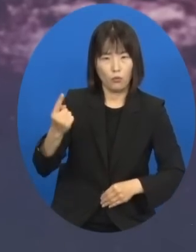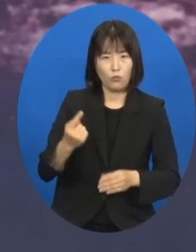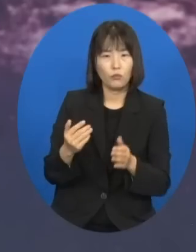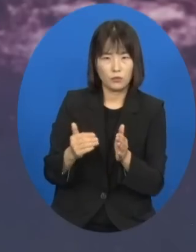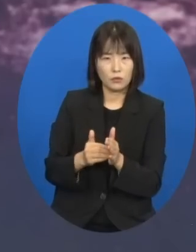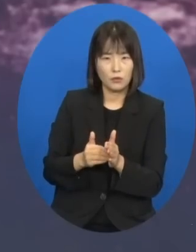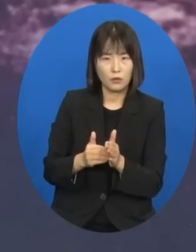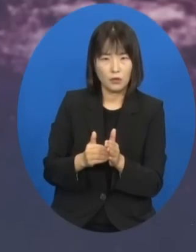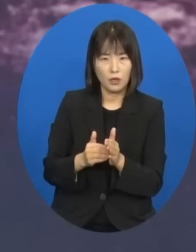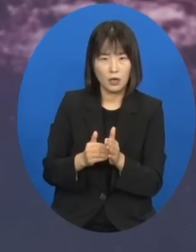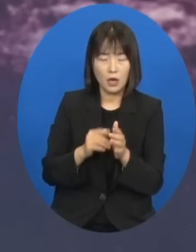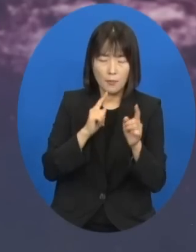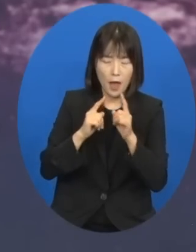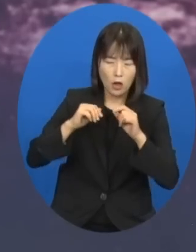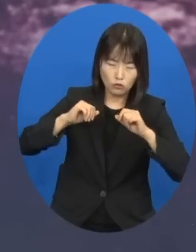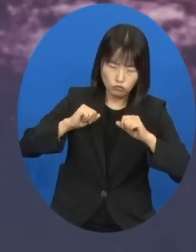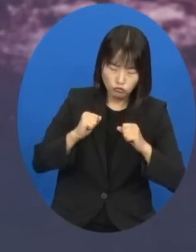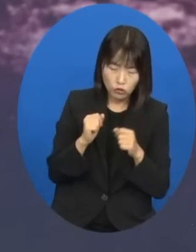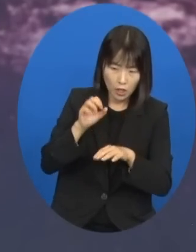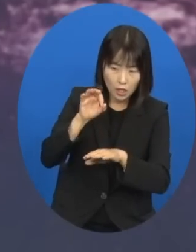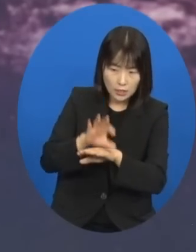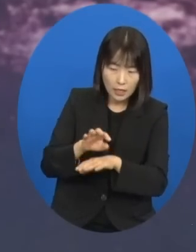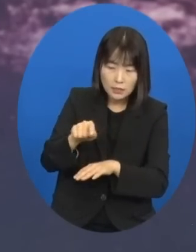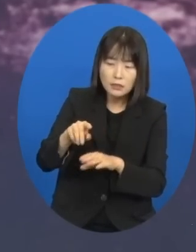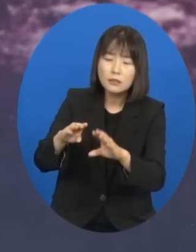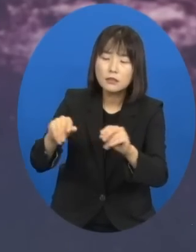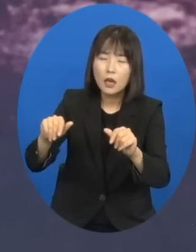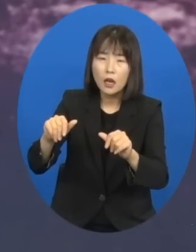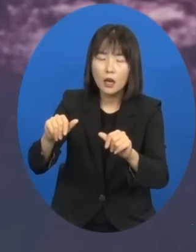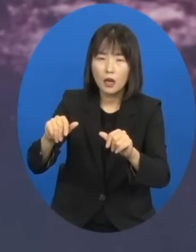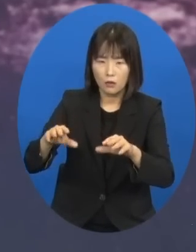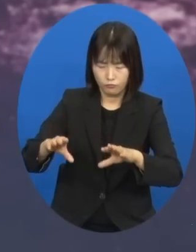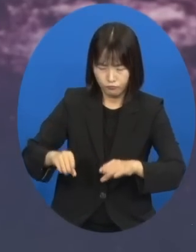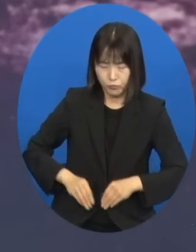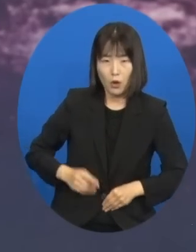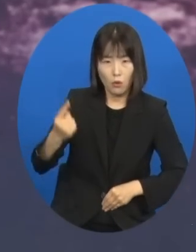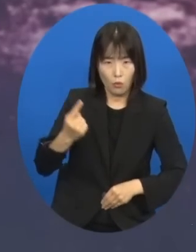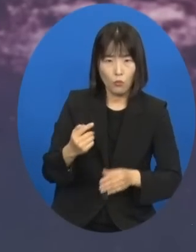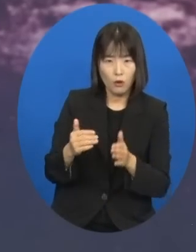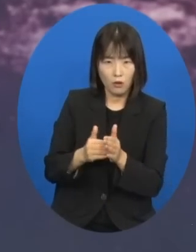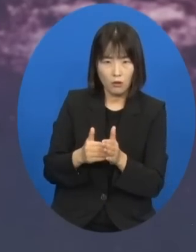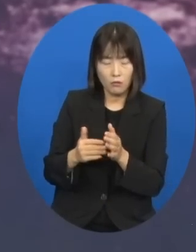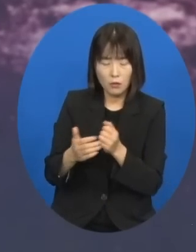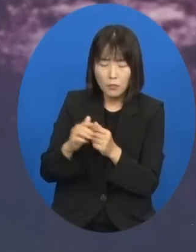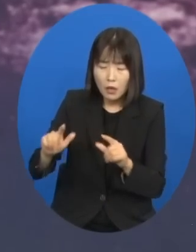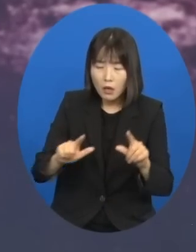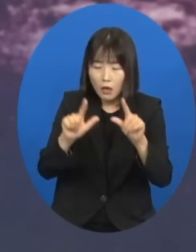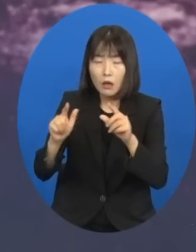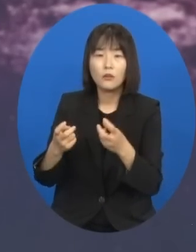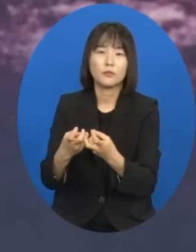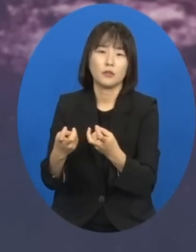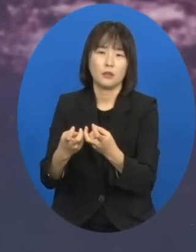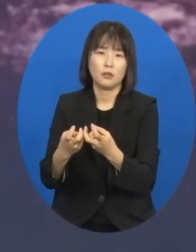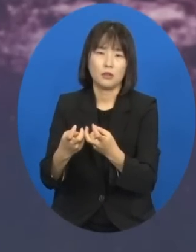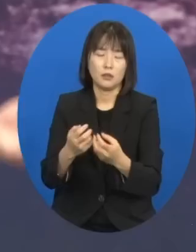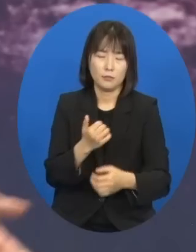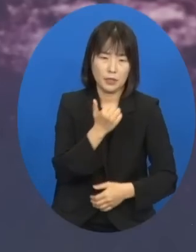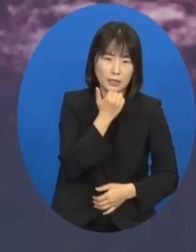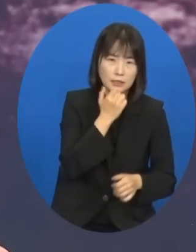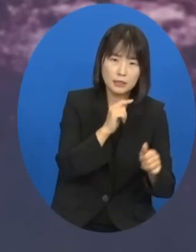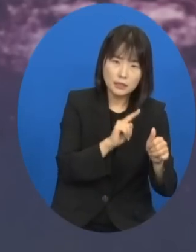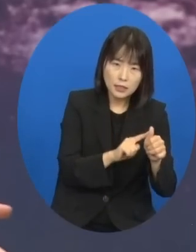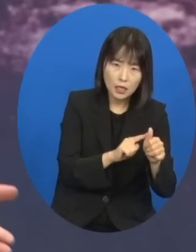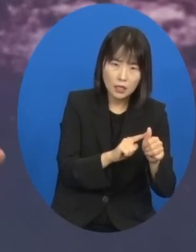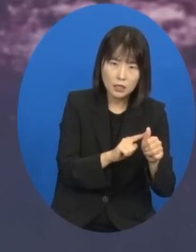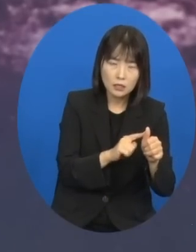말씀에 순종하여서 산 그 땅에 흉년이 드니까 여러분 어떻게 살아요 거기에? 그러니까 지금 이삭은 아직